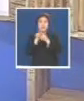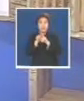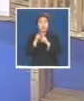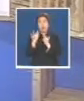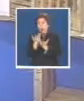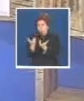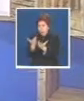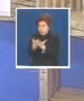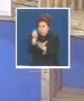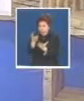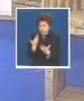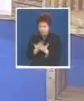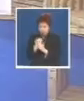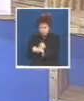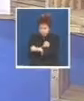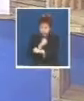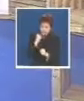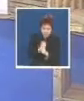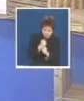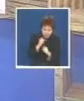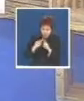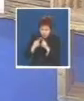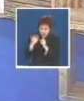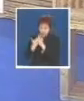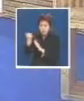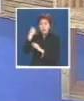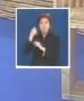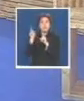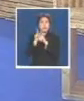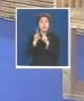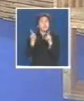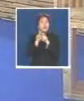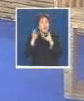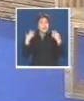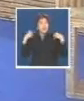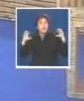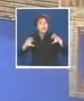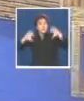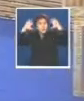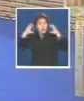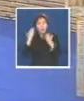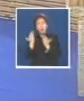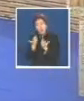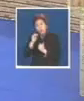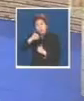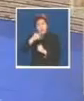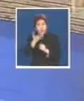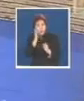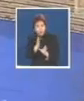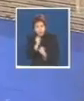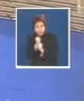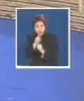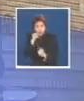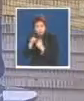ะครับซึ่งก็จะคล้ายๆกับที่เราได้ดำเนินการกรณีของข้าราชการและก็ลูกจ้างหรือพนักงานของรัฐวิสาหกิจด้วยจากนั้นเ